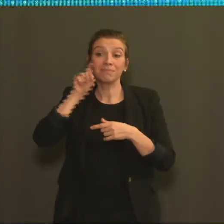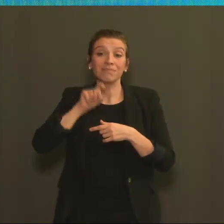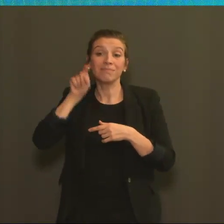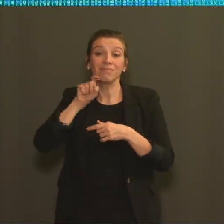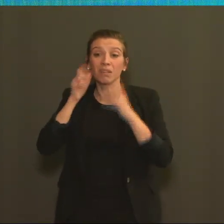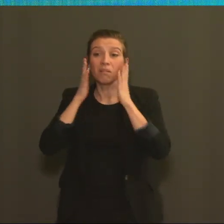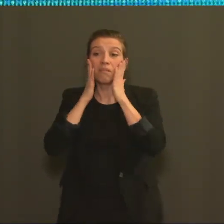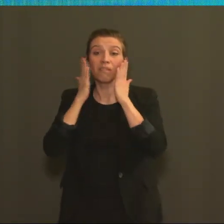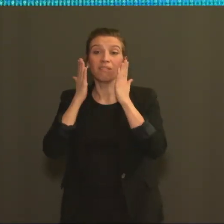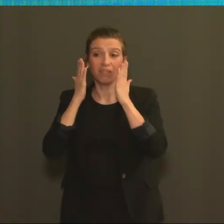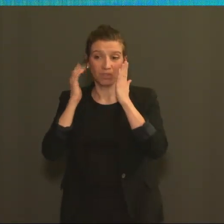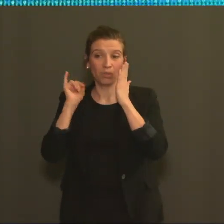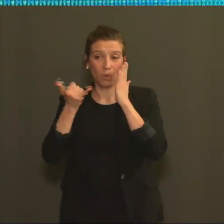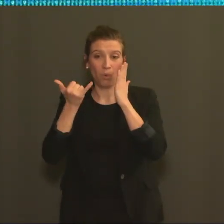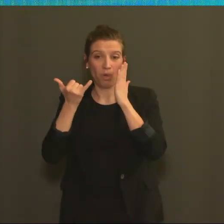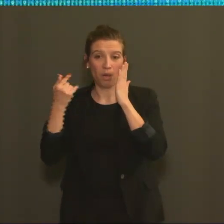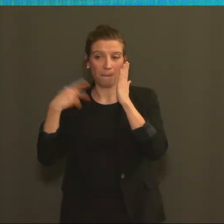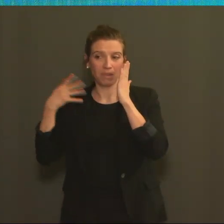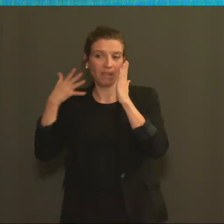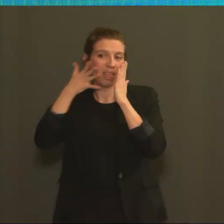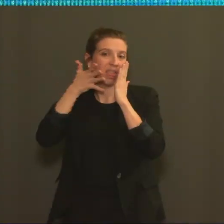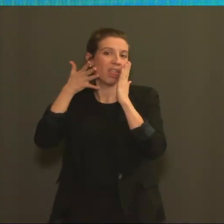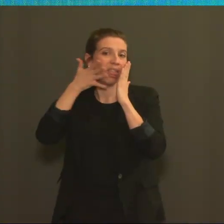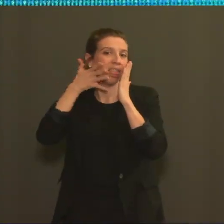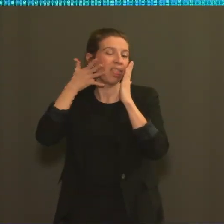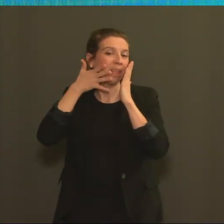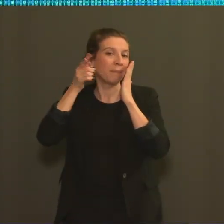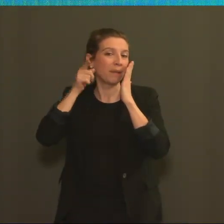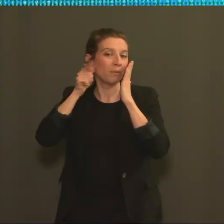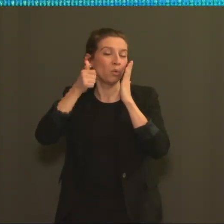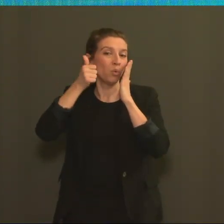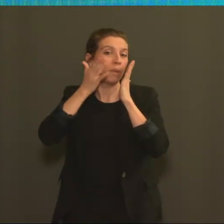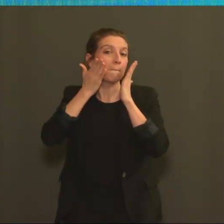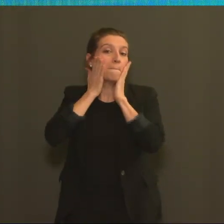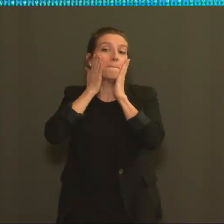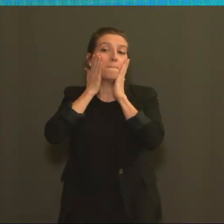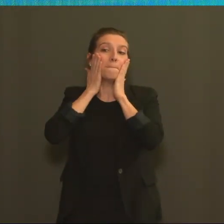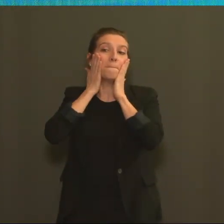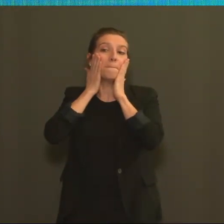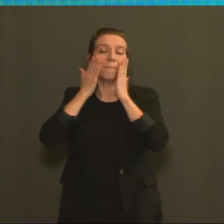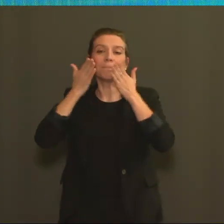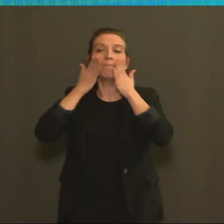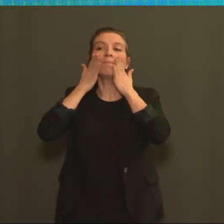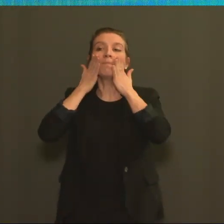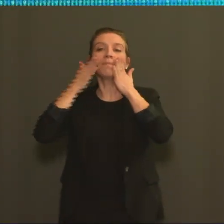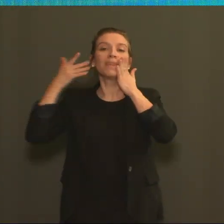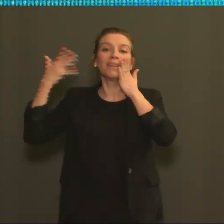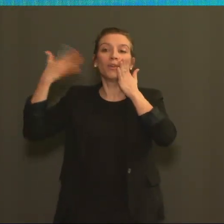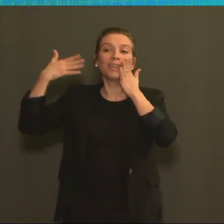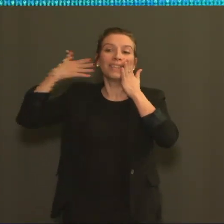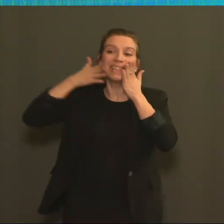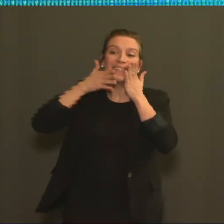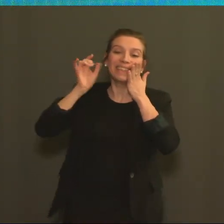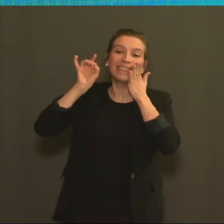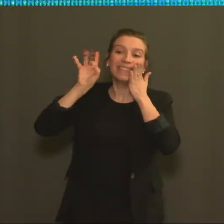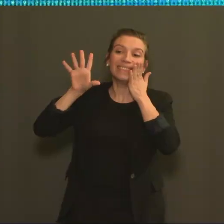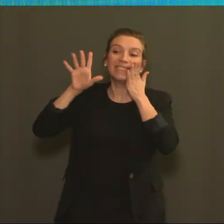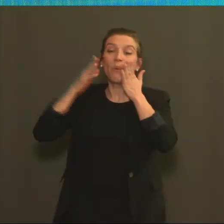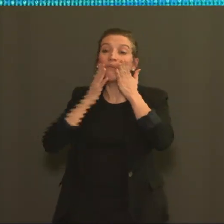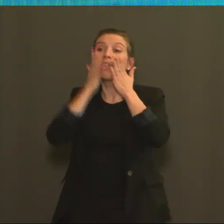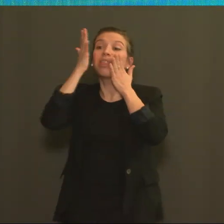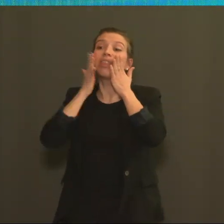in de medische sector voor mijn speciale testen had om te zien of het masker goed aansluit op het gezicht en het